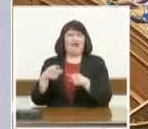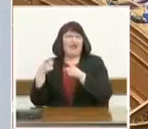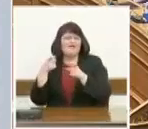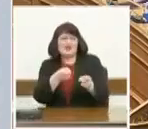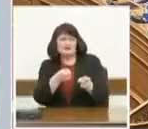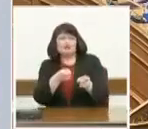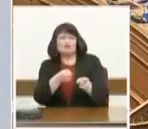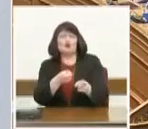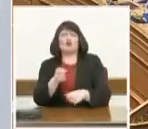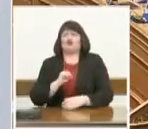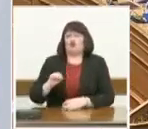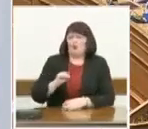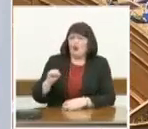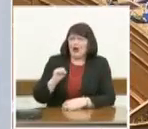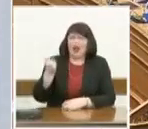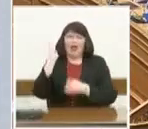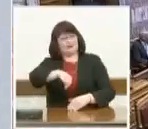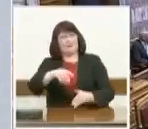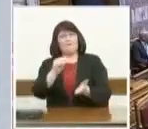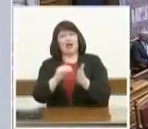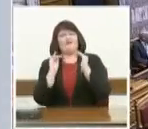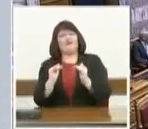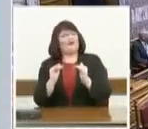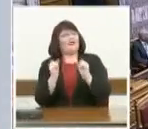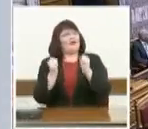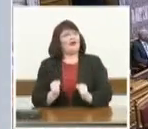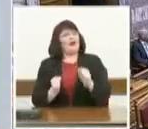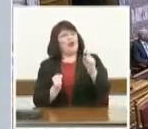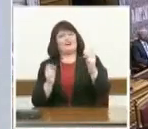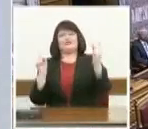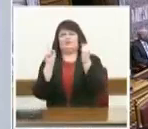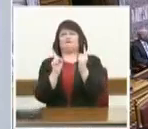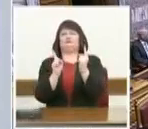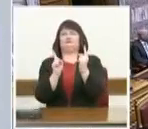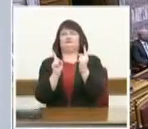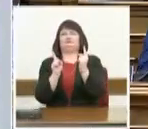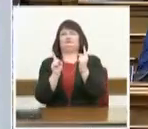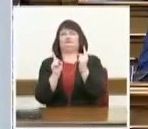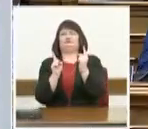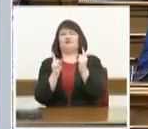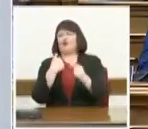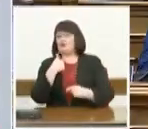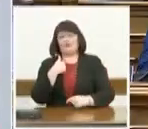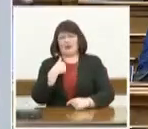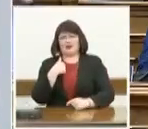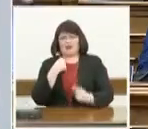κάθε χρόνο. Οι κατοικίες ενός γέρακα, για να μιλήσω για την δική μου περιφέρεια, χάνεται κάθε χρόνο. Λοιπόν,